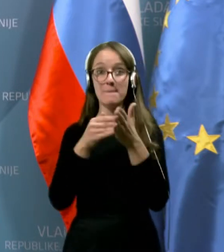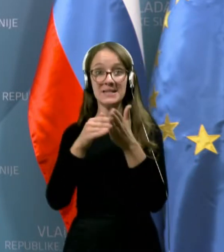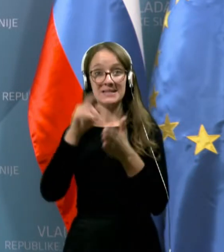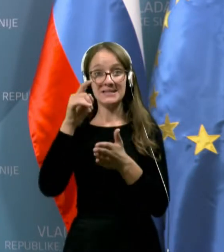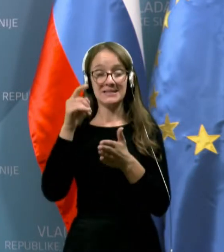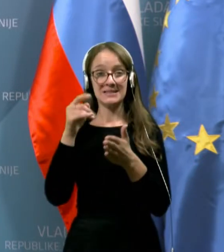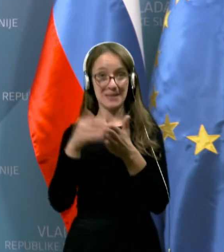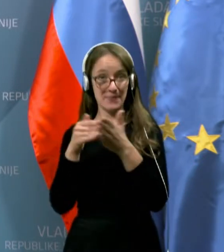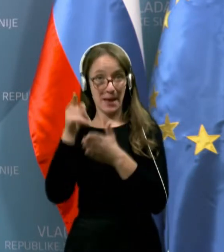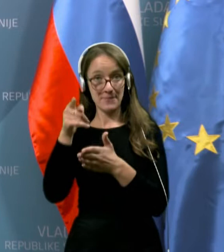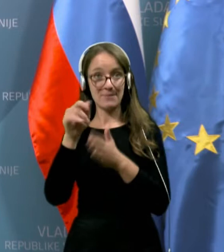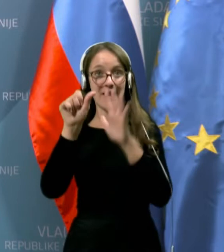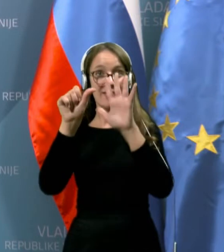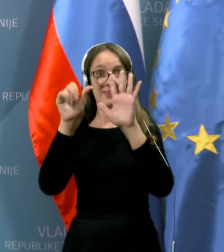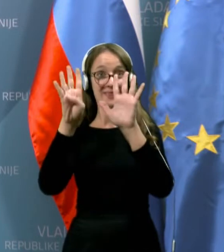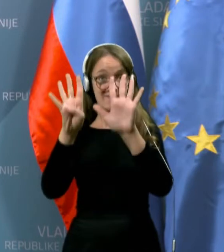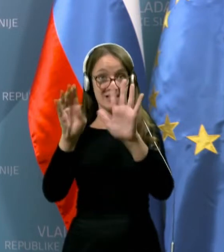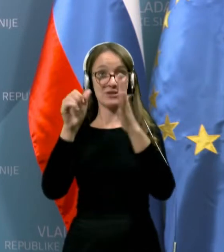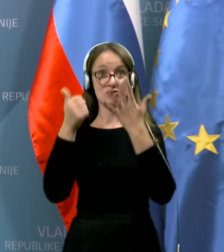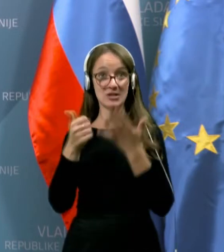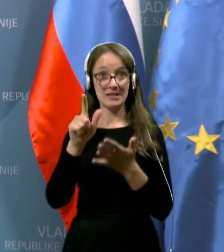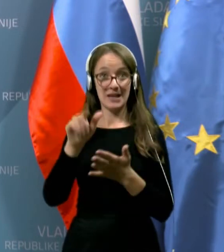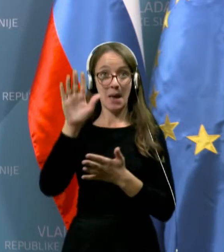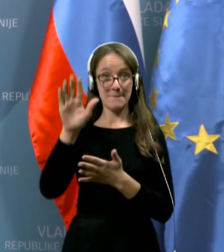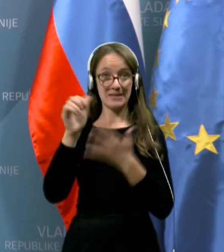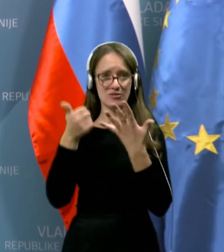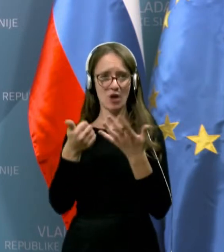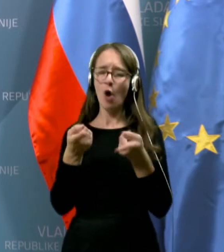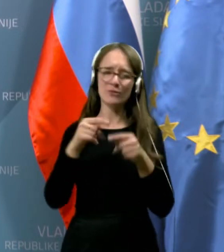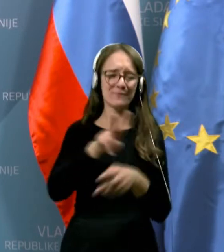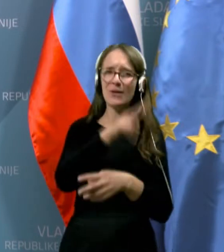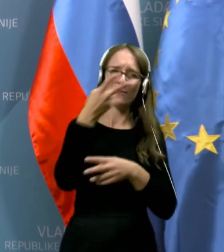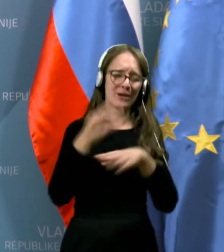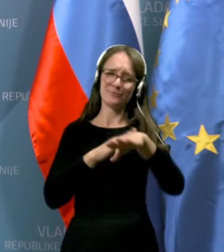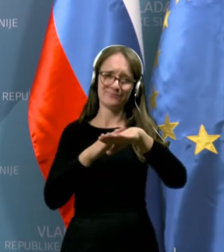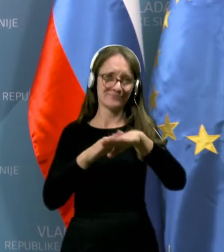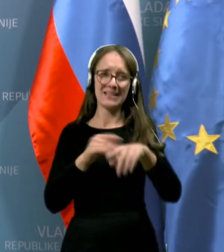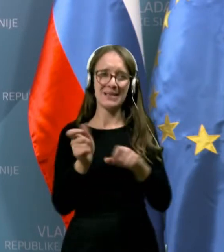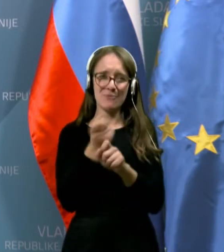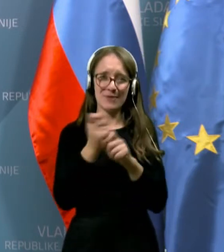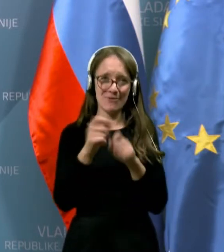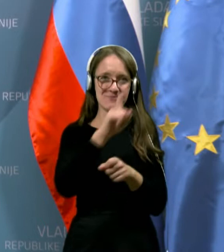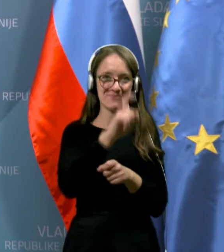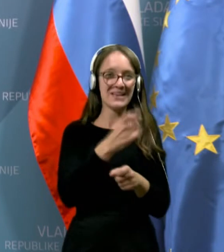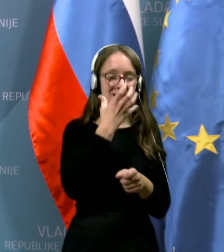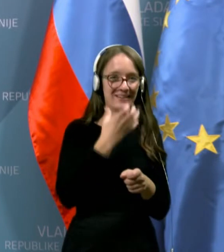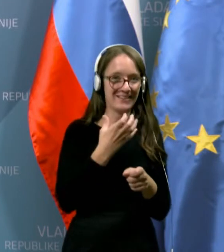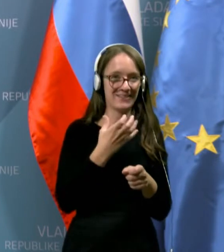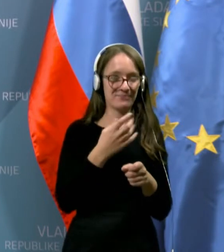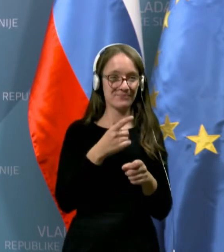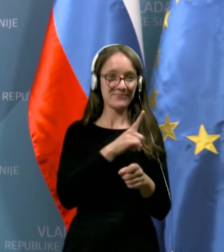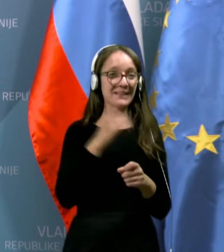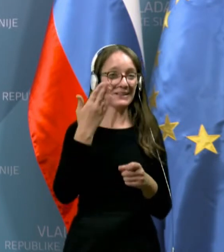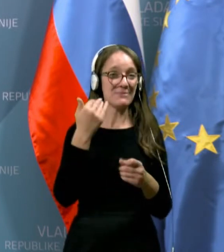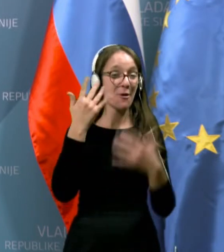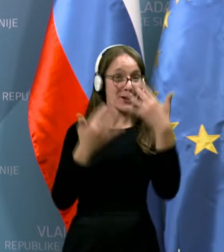69,65, oziroma obratno se popravljam, v mesecu augustu, ko ni bilo regulacije,